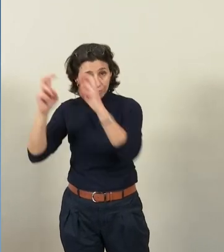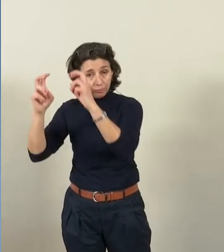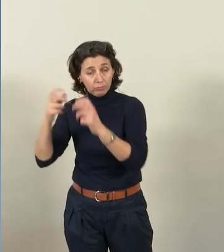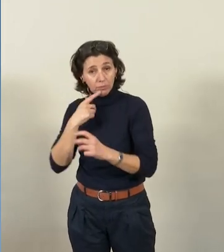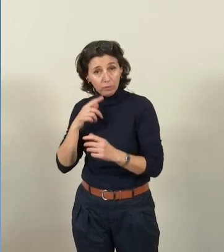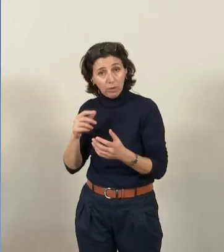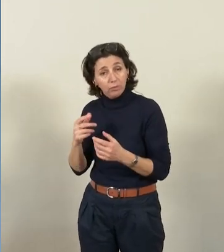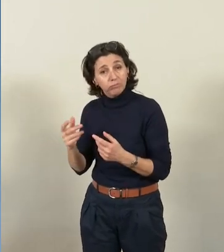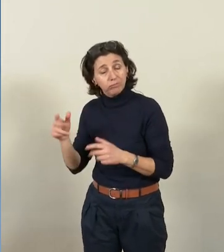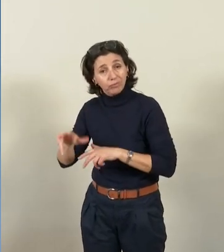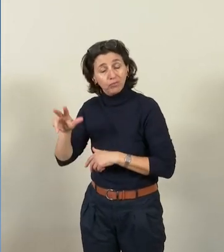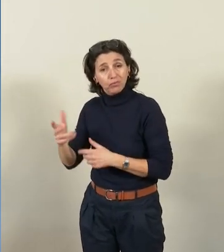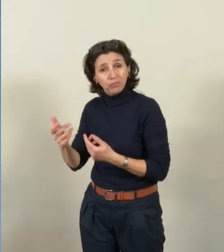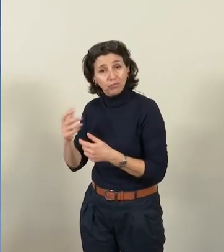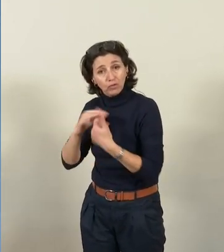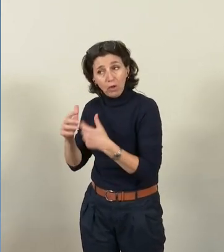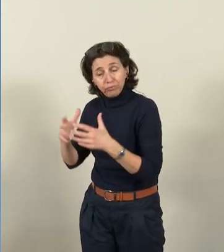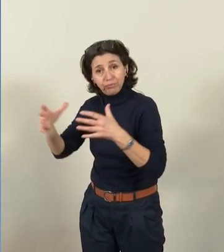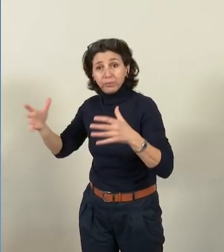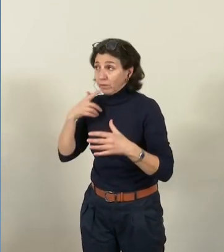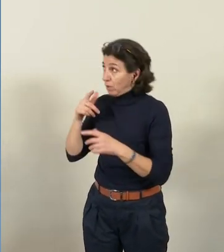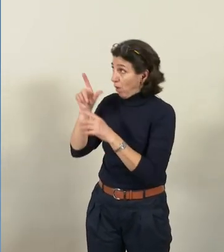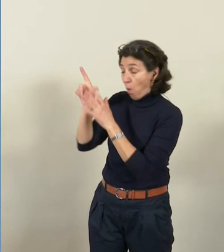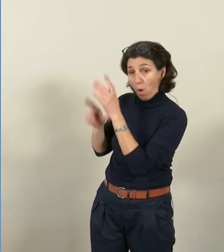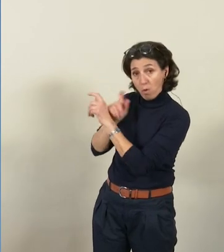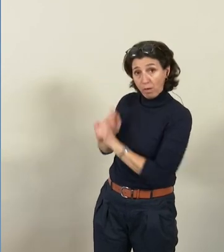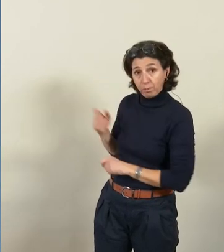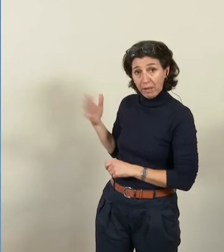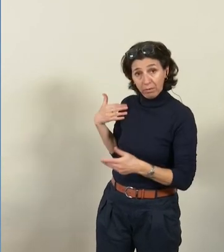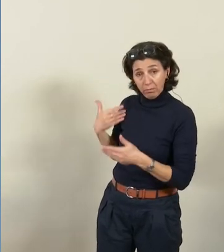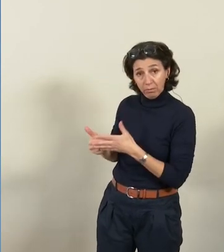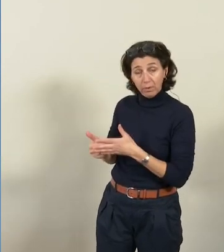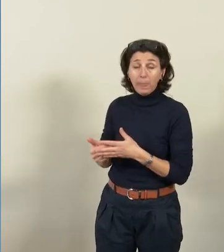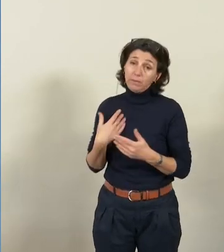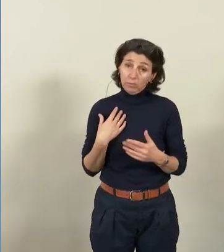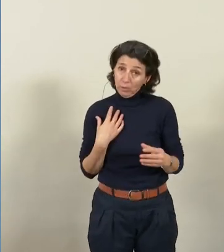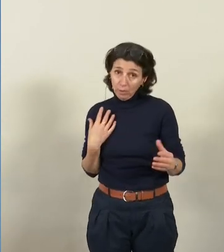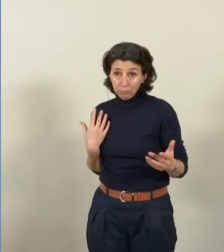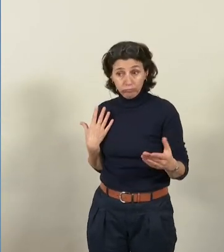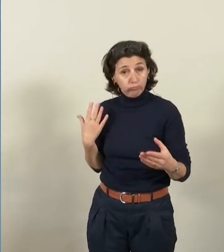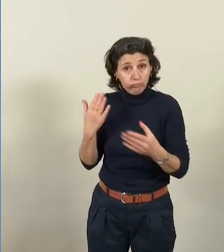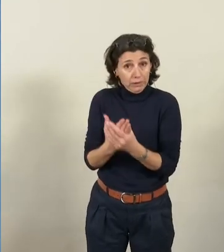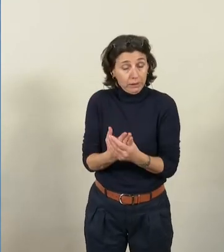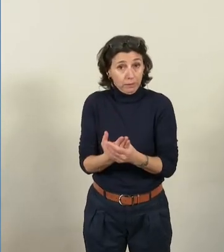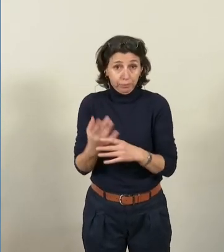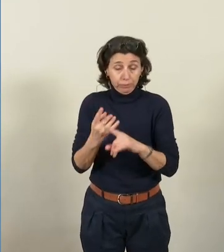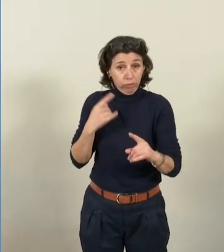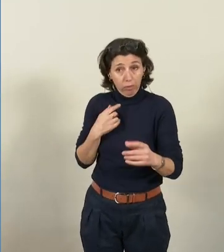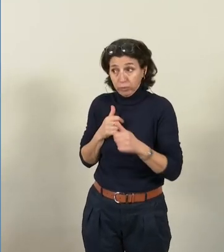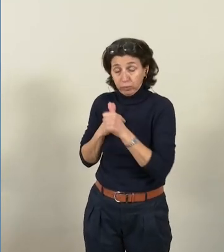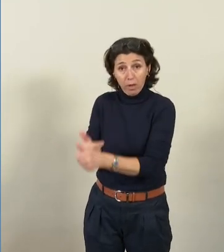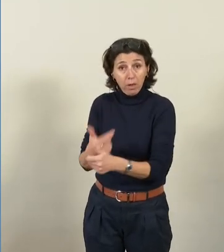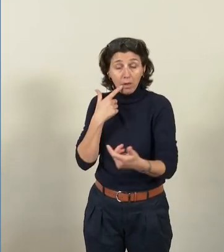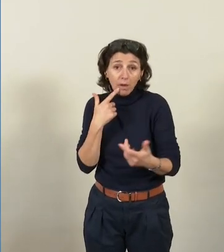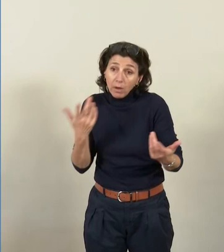loi nous y sommes quasiment et que nous inscrivons dans une histoire puisque nos prédécesseurs avait également euh favorisé le le logement social et donc